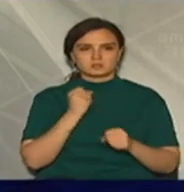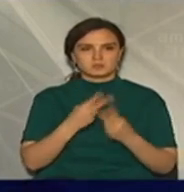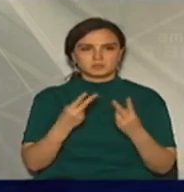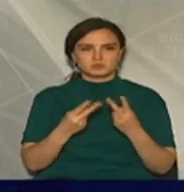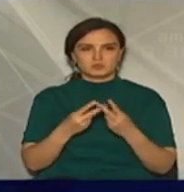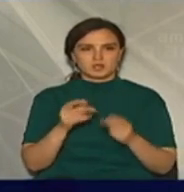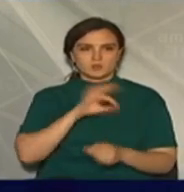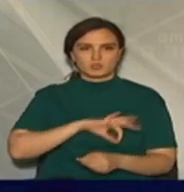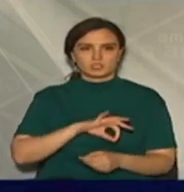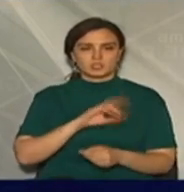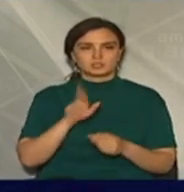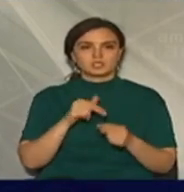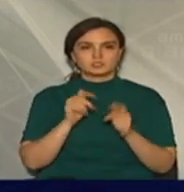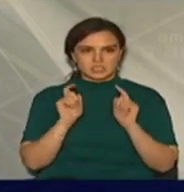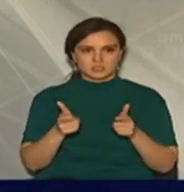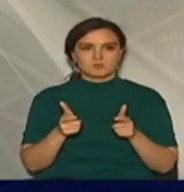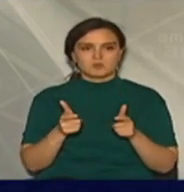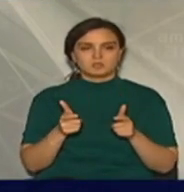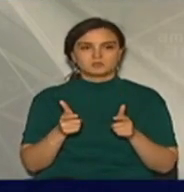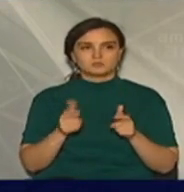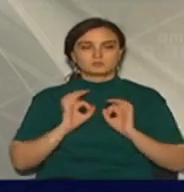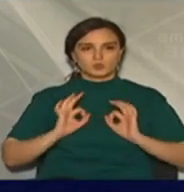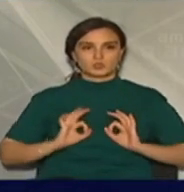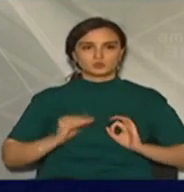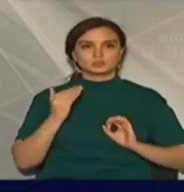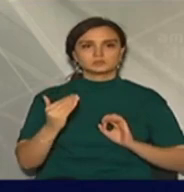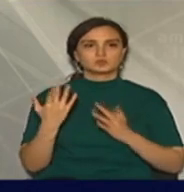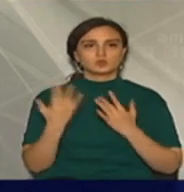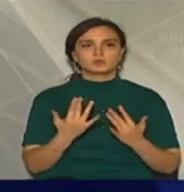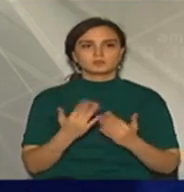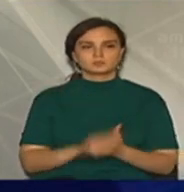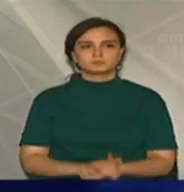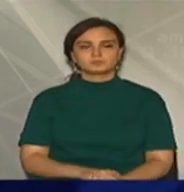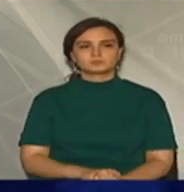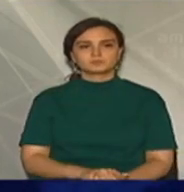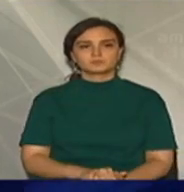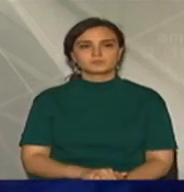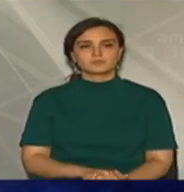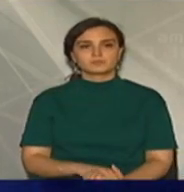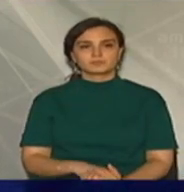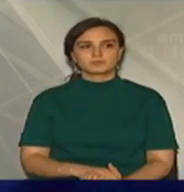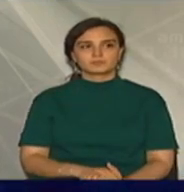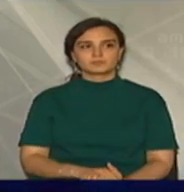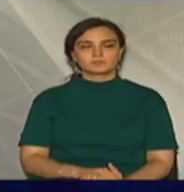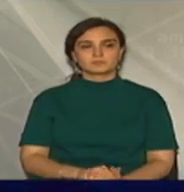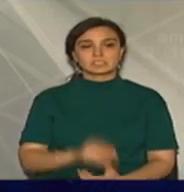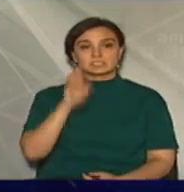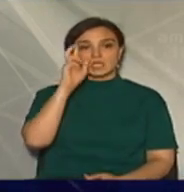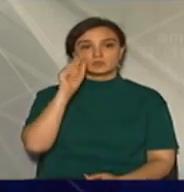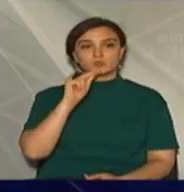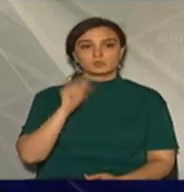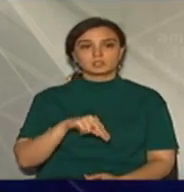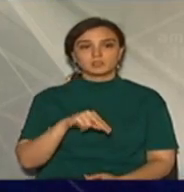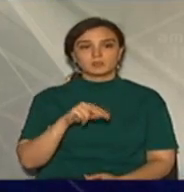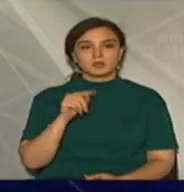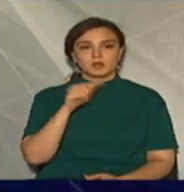პატიმრობა გამოიყენა და გაიზიარა პროკურატურის მიერ დაყენებული შუამდგომლობა. სახელმწიფო ბრალდება